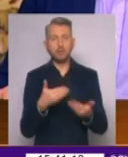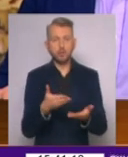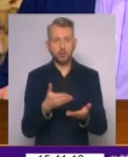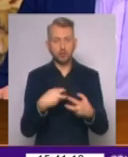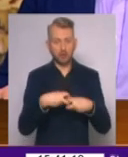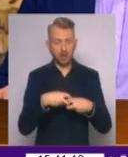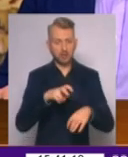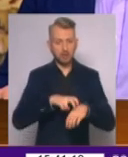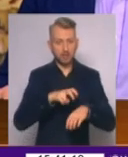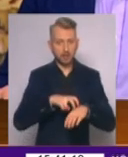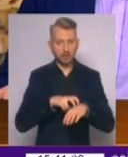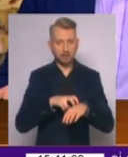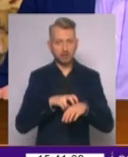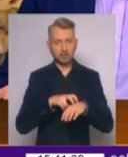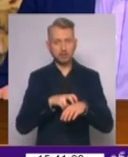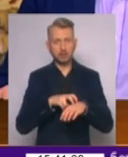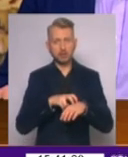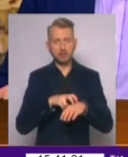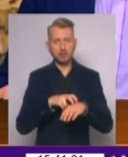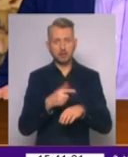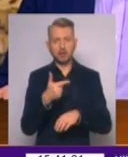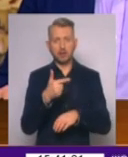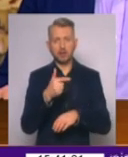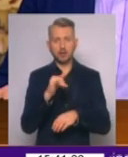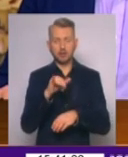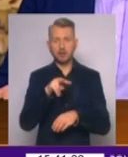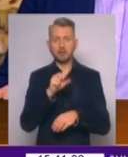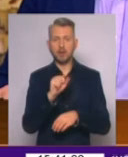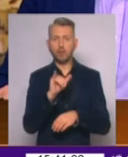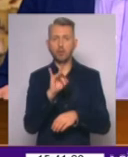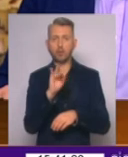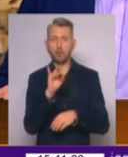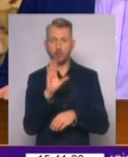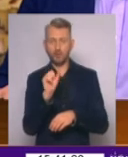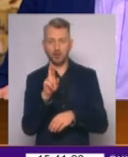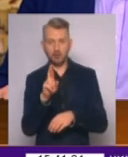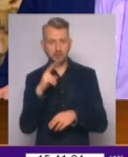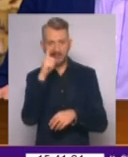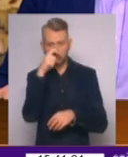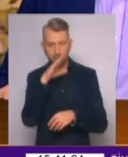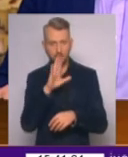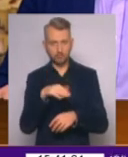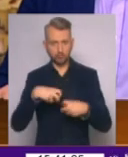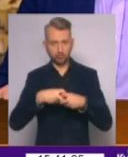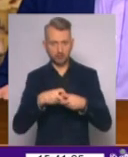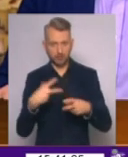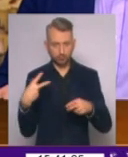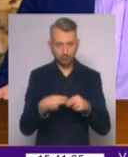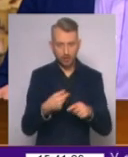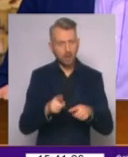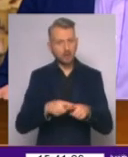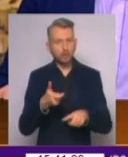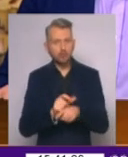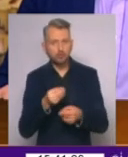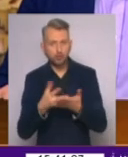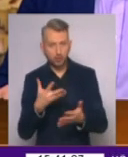ортопеды вкалывать гиалуроновую кислоту в сустав. Это очень дорого. Можно ли тоже получить какую-то скидку